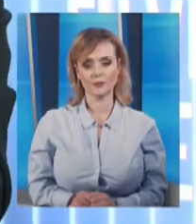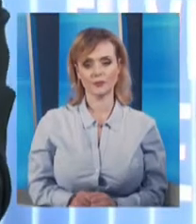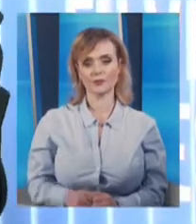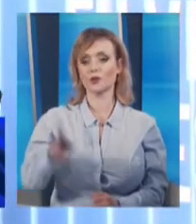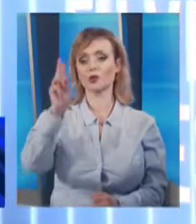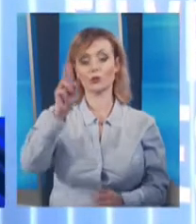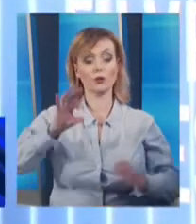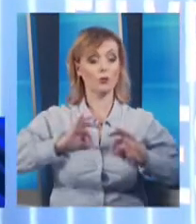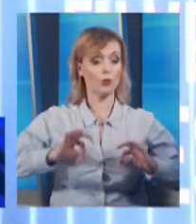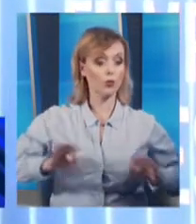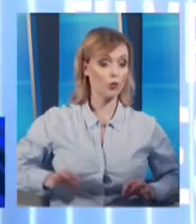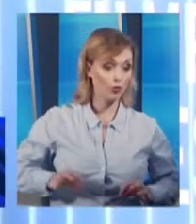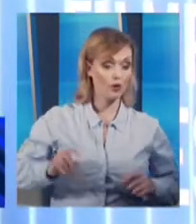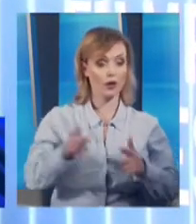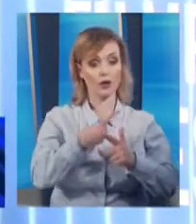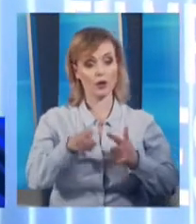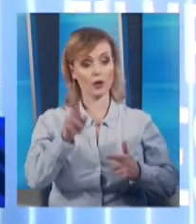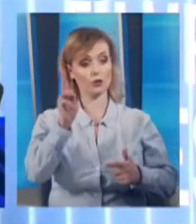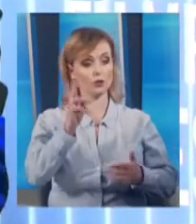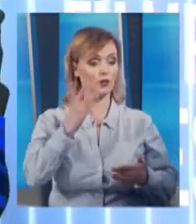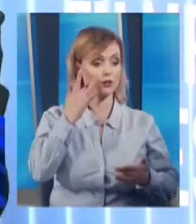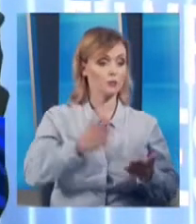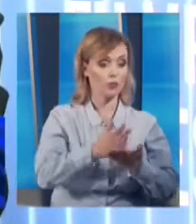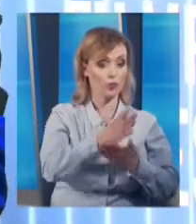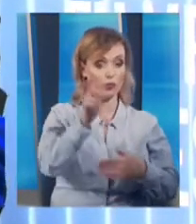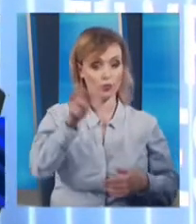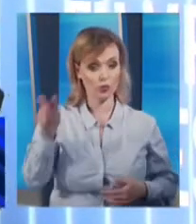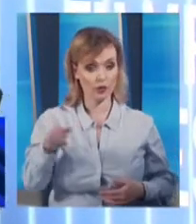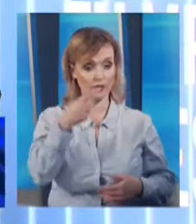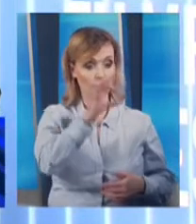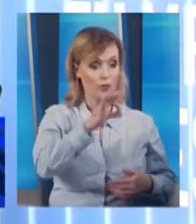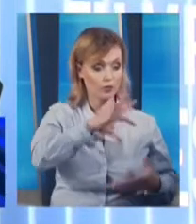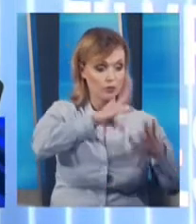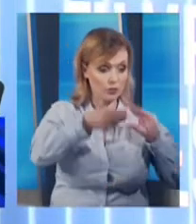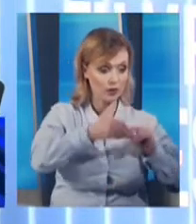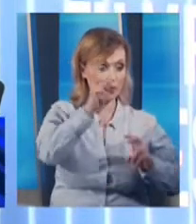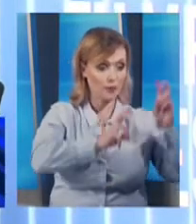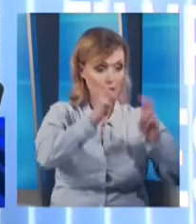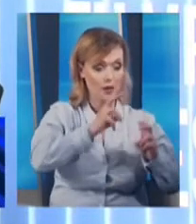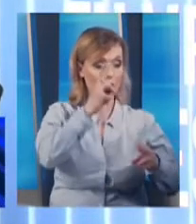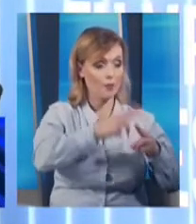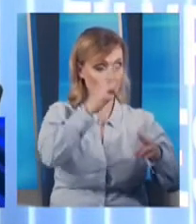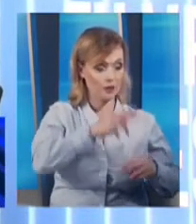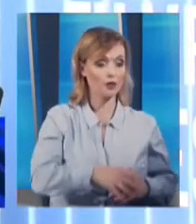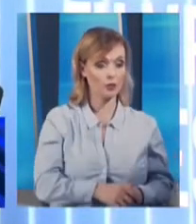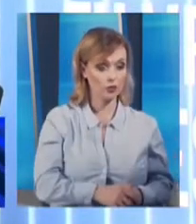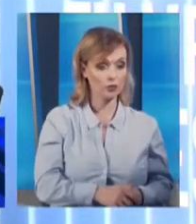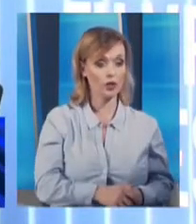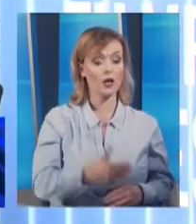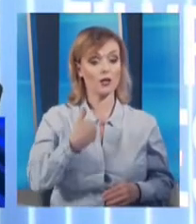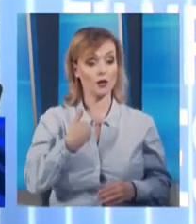unii procurori sau politicieni fac constatări cu privire la Metal Feroz, eu sunt cel care, în mandatul de ministru, am